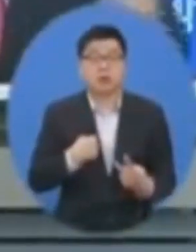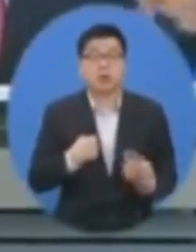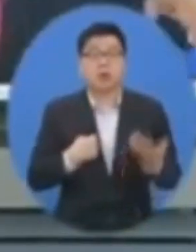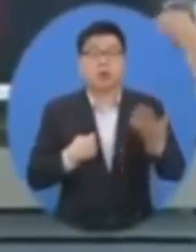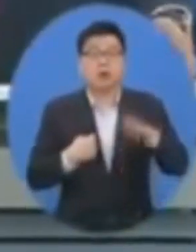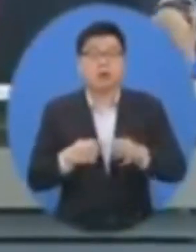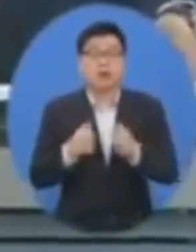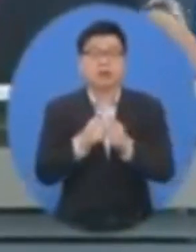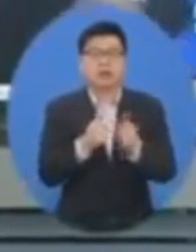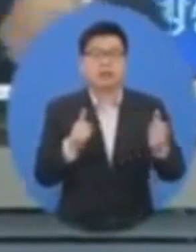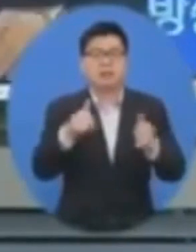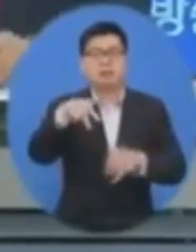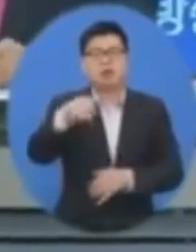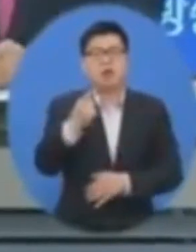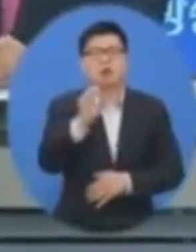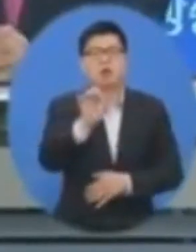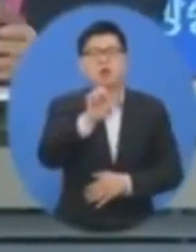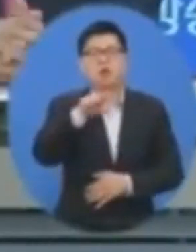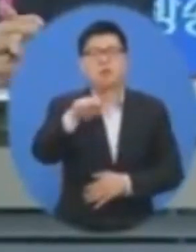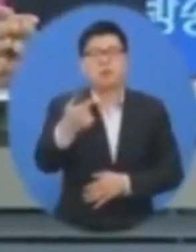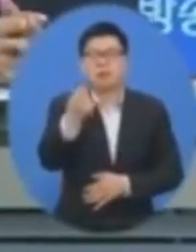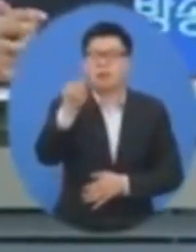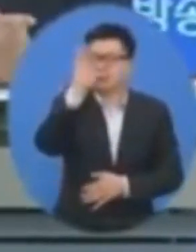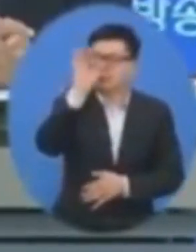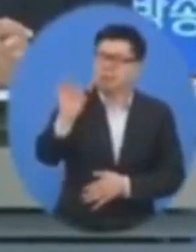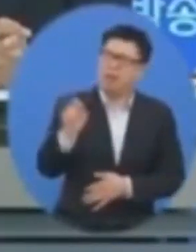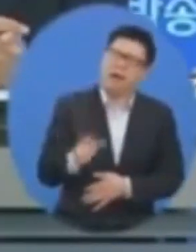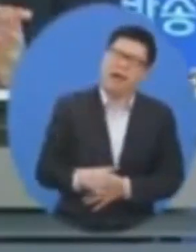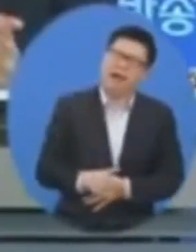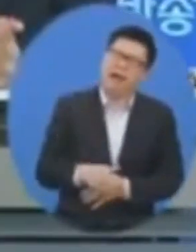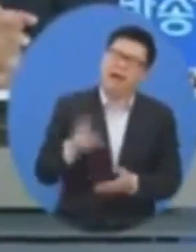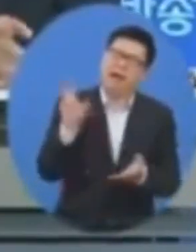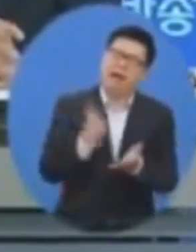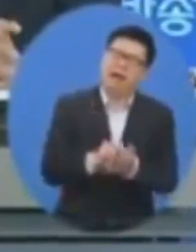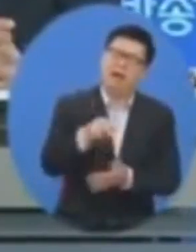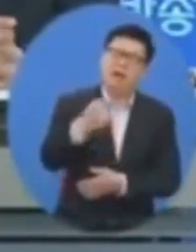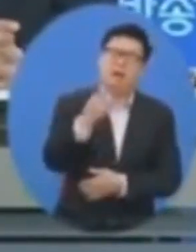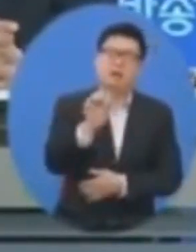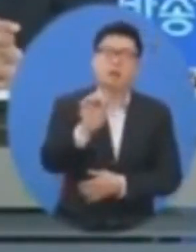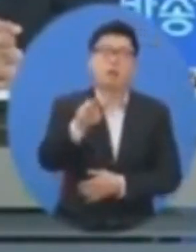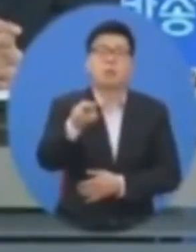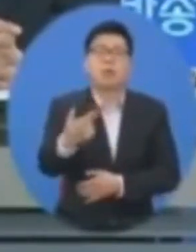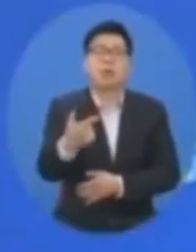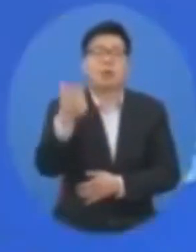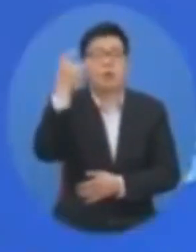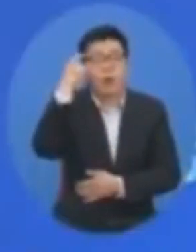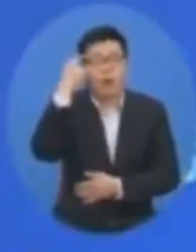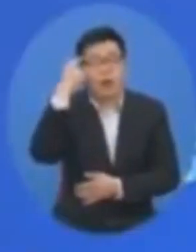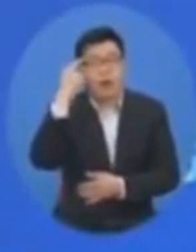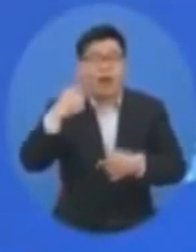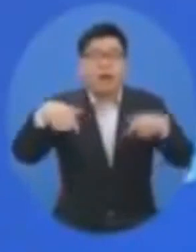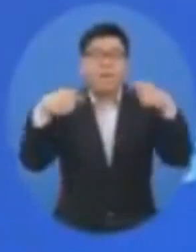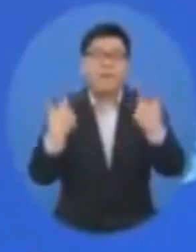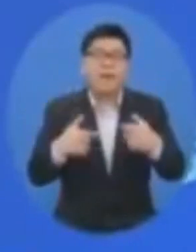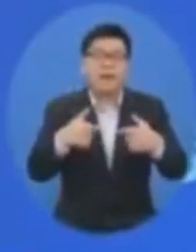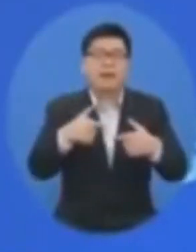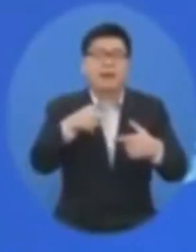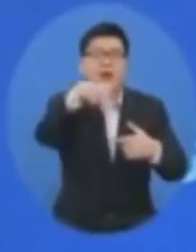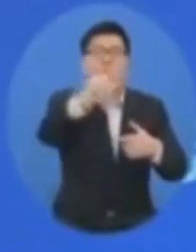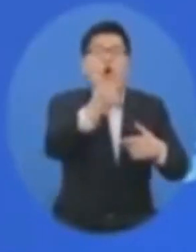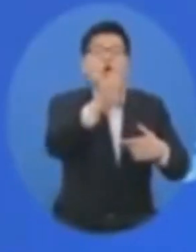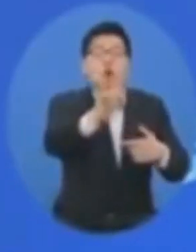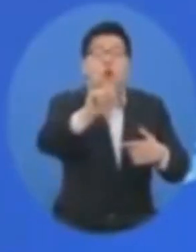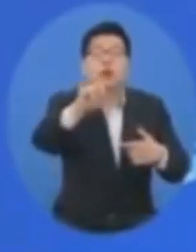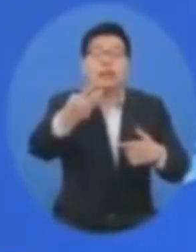패널들이 종편에, 내가 종편 보면서 느낀 게 왜 종편이냐? 요즘도 보니까 종일 편파 방송한다고